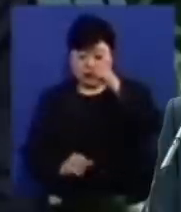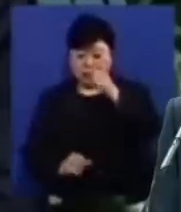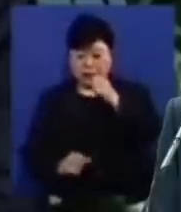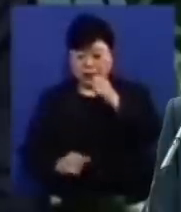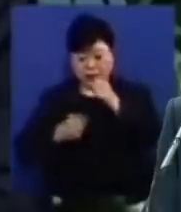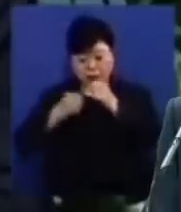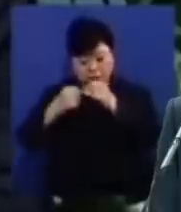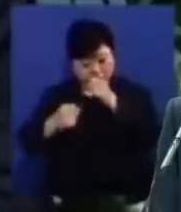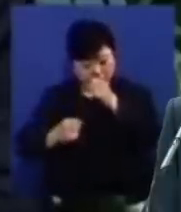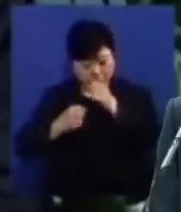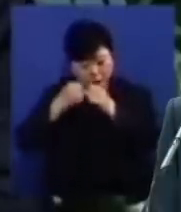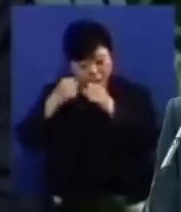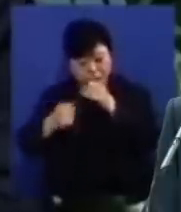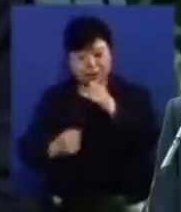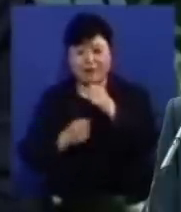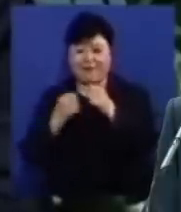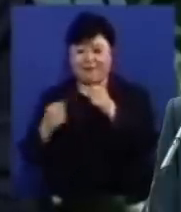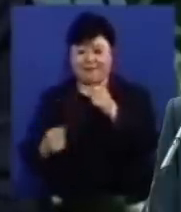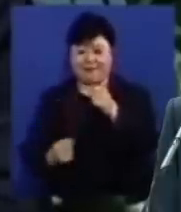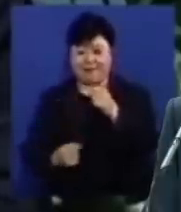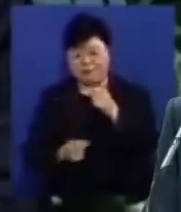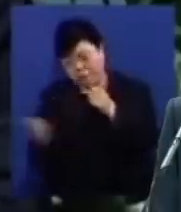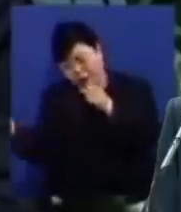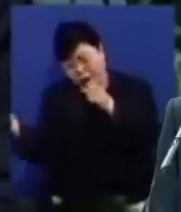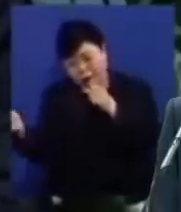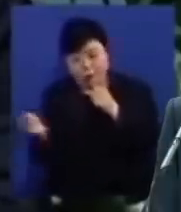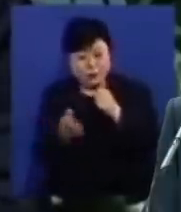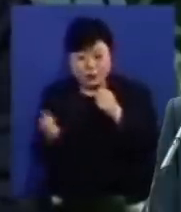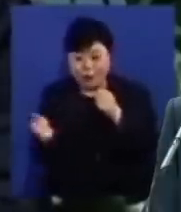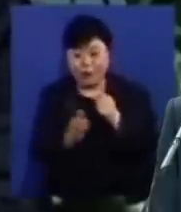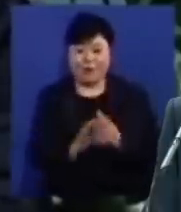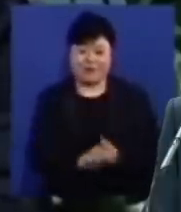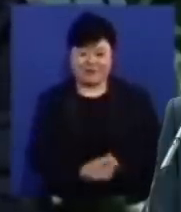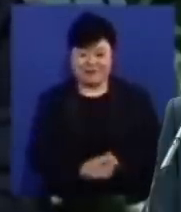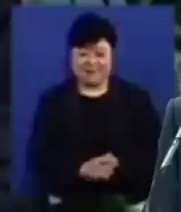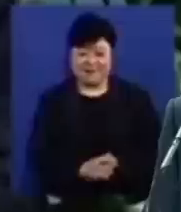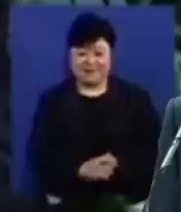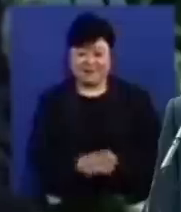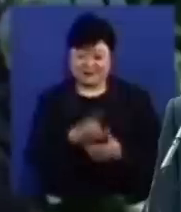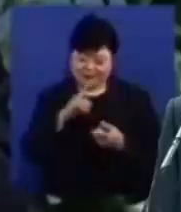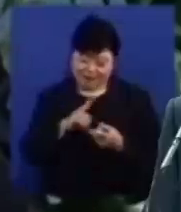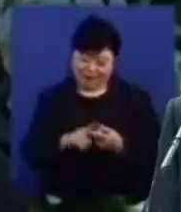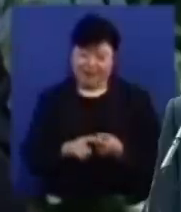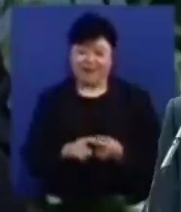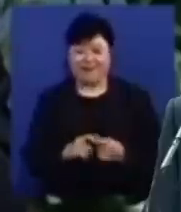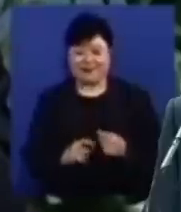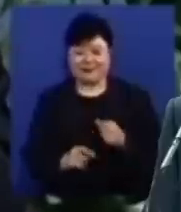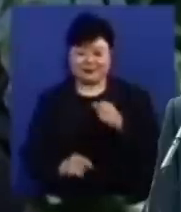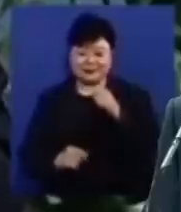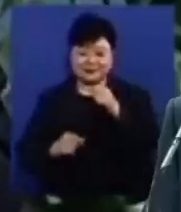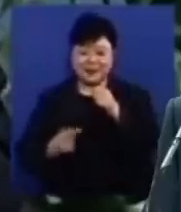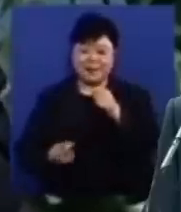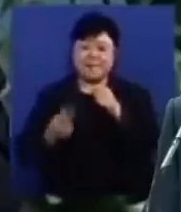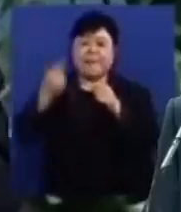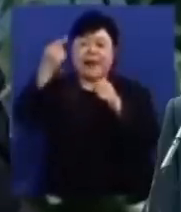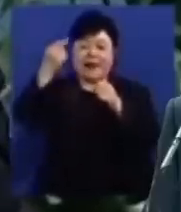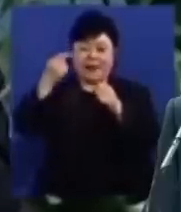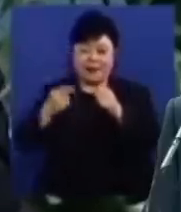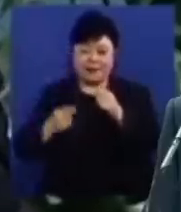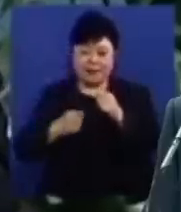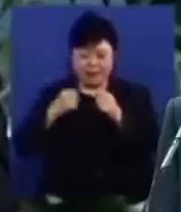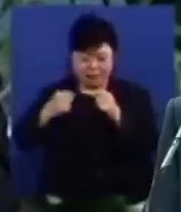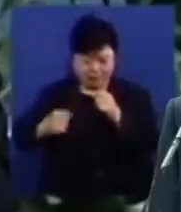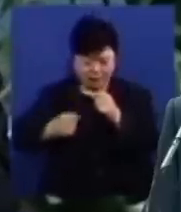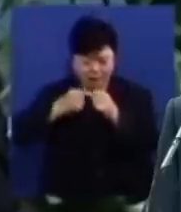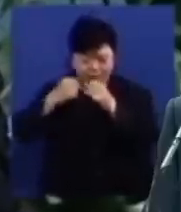흩어질 것인데 튕겨나간 사람이 한 사람도 없어요. 지금도 지구가 그렇게 빠르게 돌아가고 있습니다.